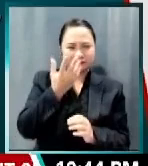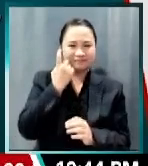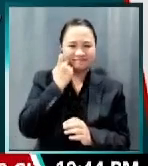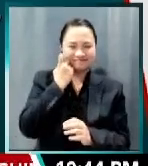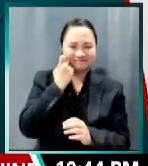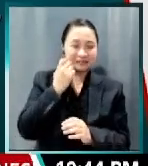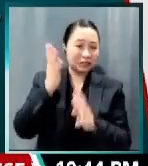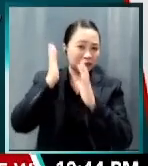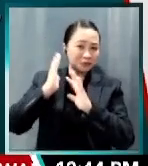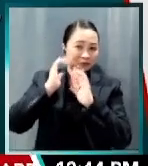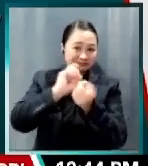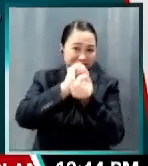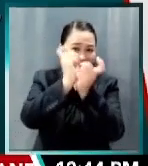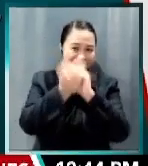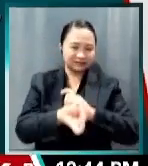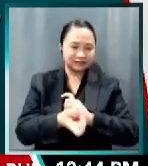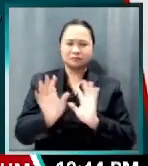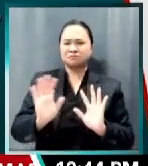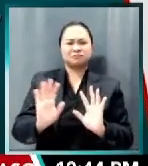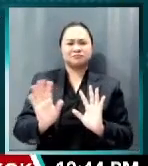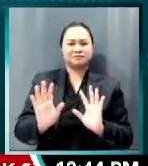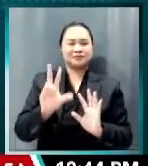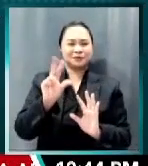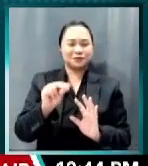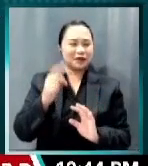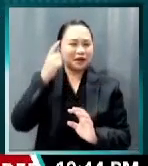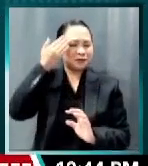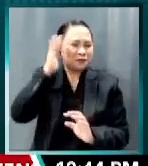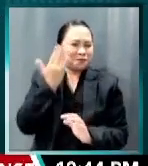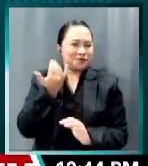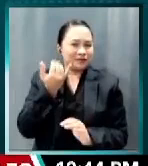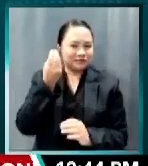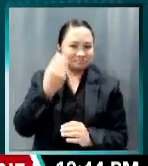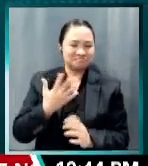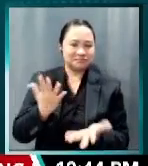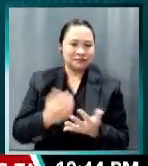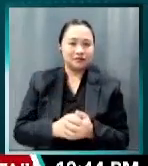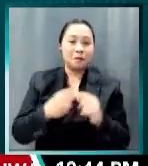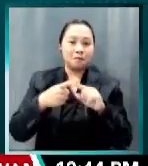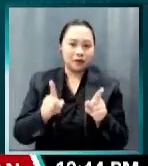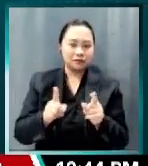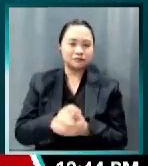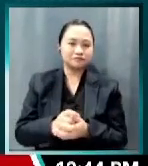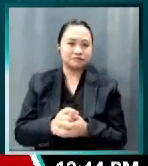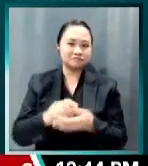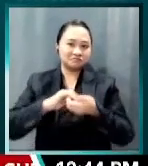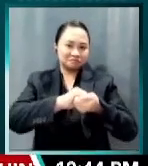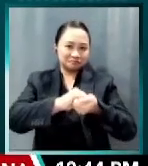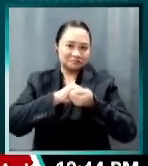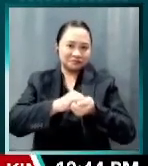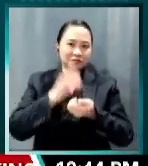historical distortion, I don't know the basis, honestly. Sabi naman ng Federation of Filipino-Chinese Chambers of Commerce and